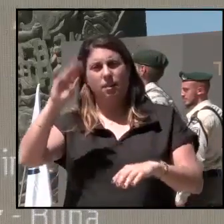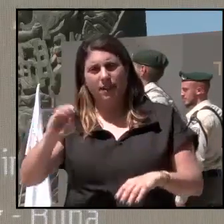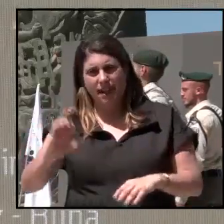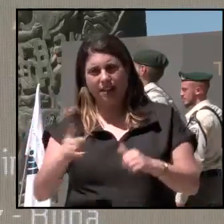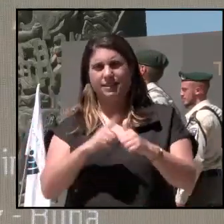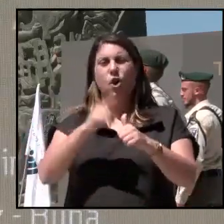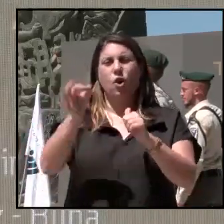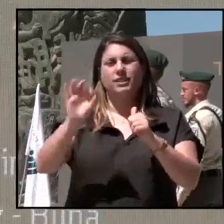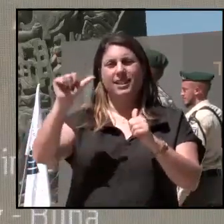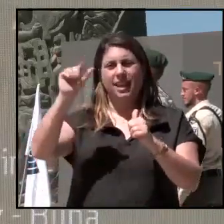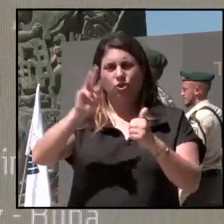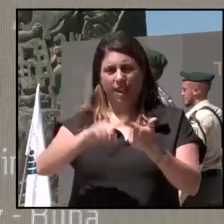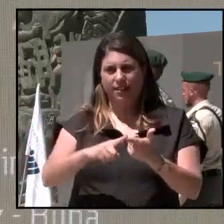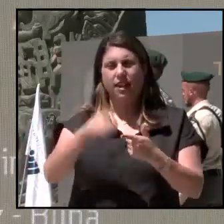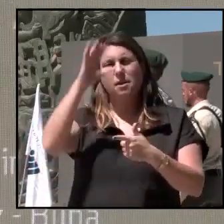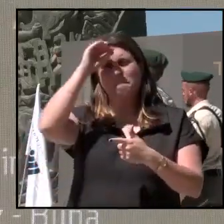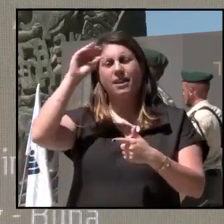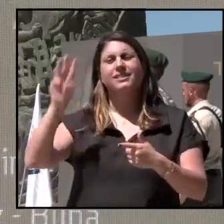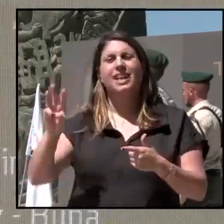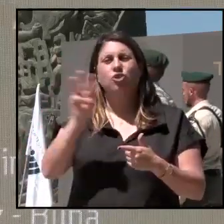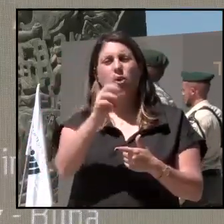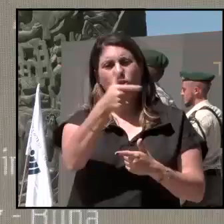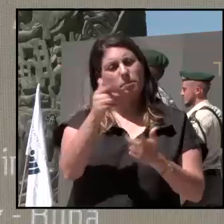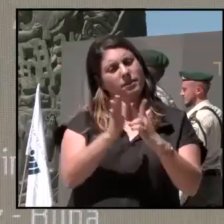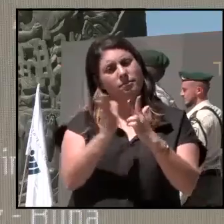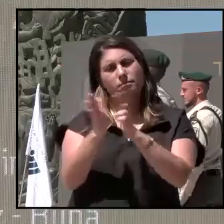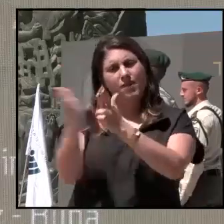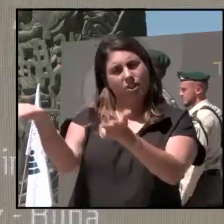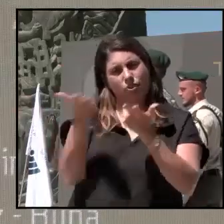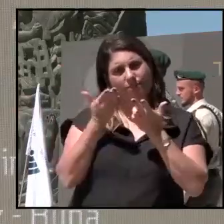דין אלן שניידר ואת מר שר שלום ג'רבי. בבקשה חברים.